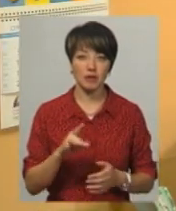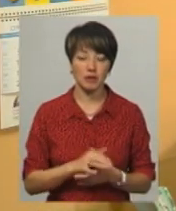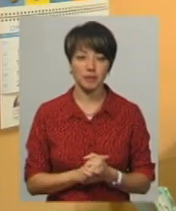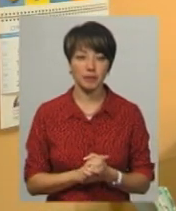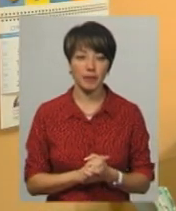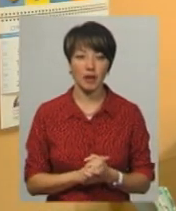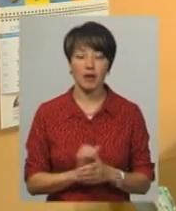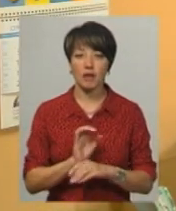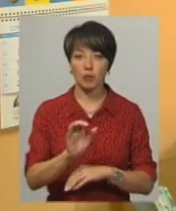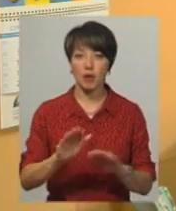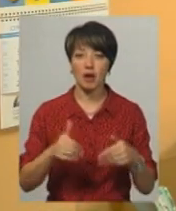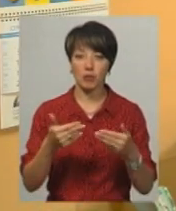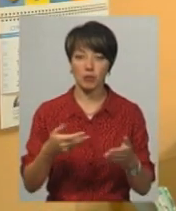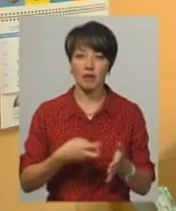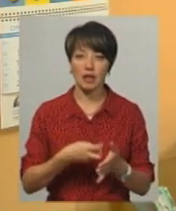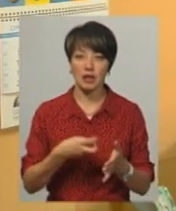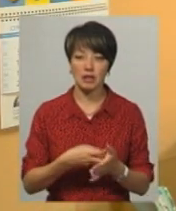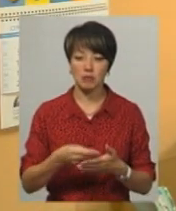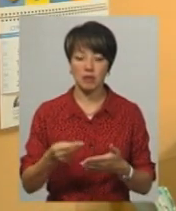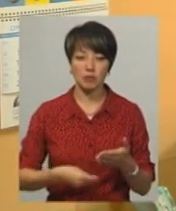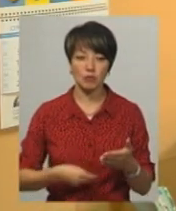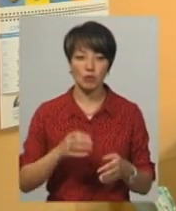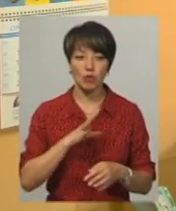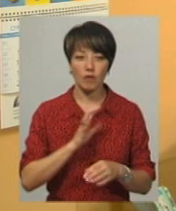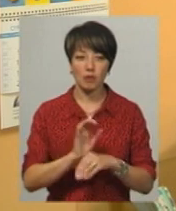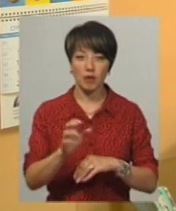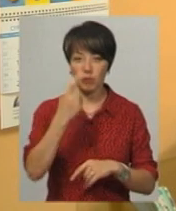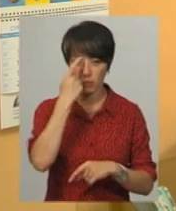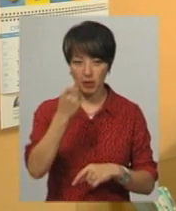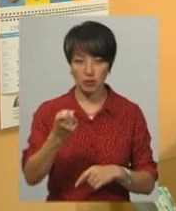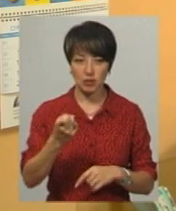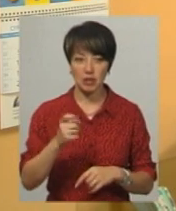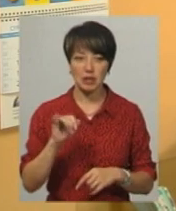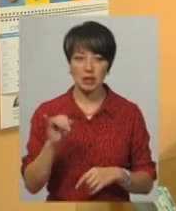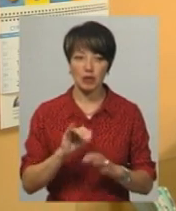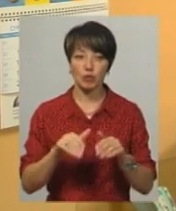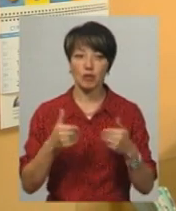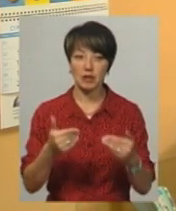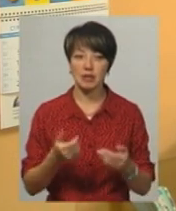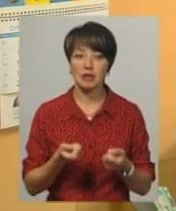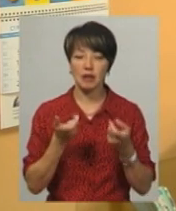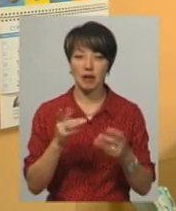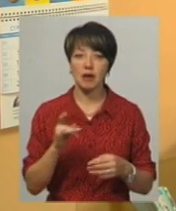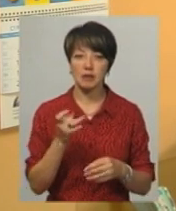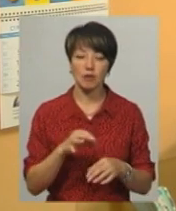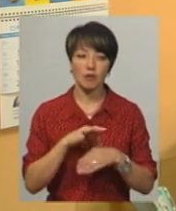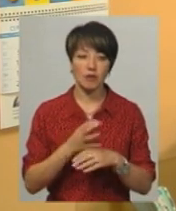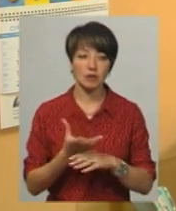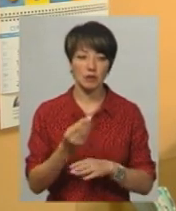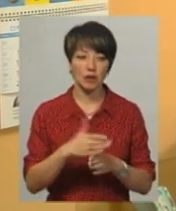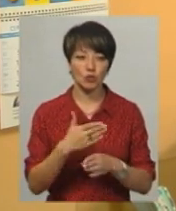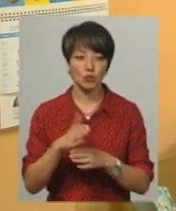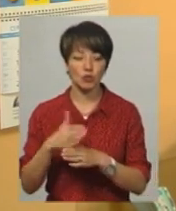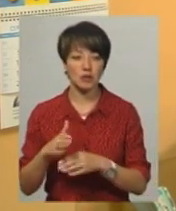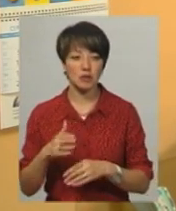гривень. Тому відправлений рекомендований лист з підписом було відправлено попередження. І пропонувалося кілька разів провести